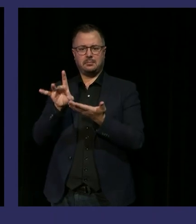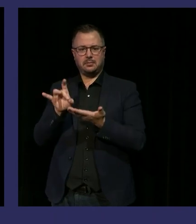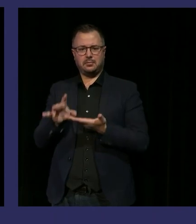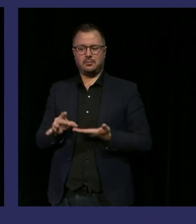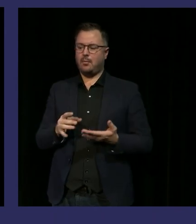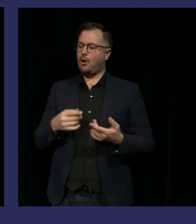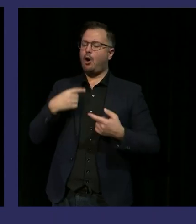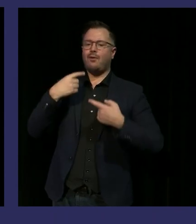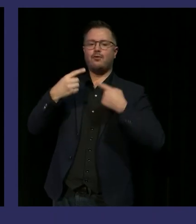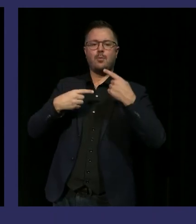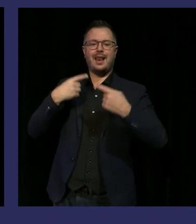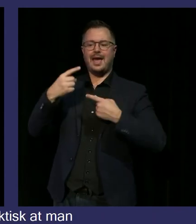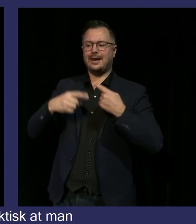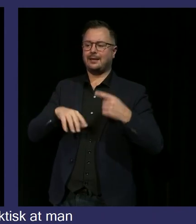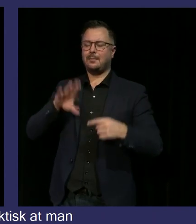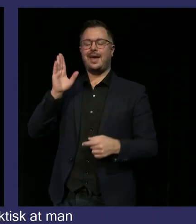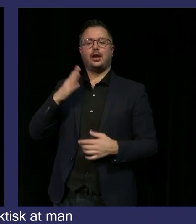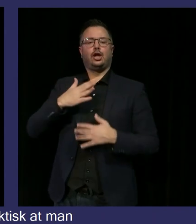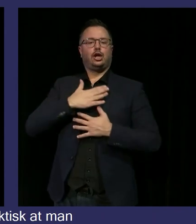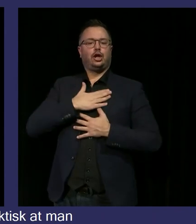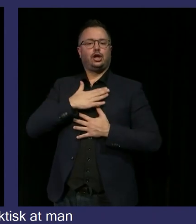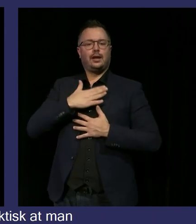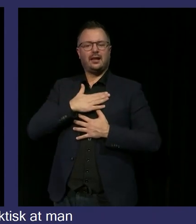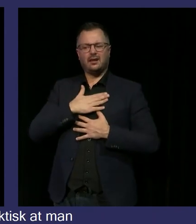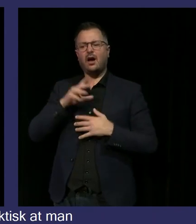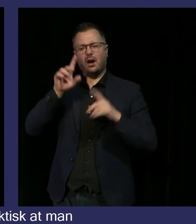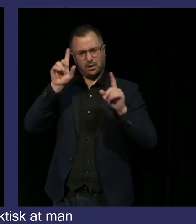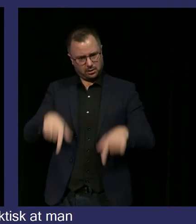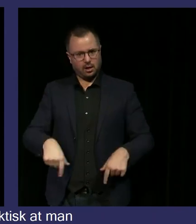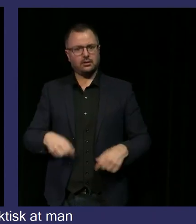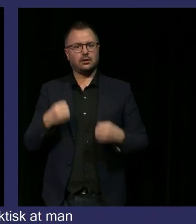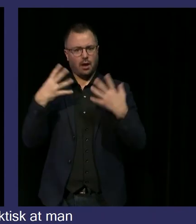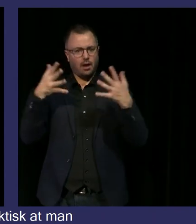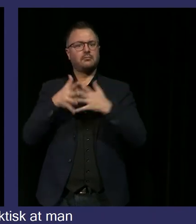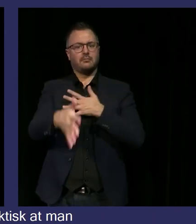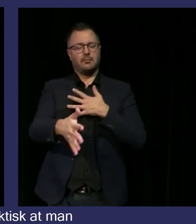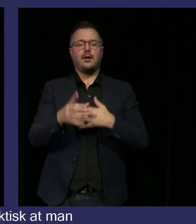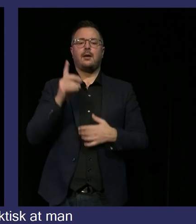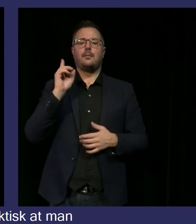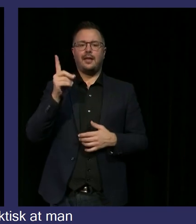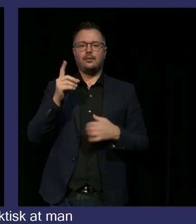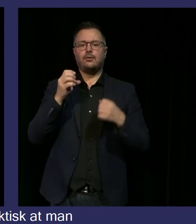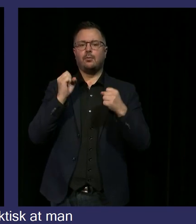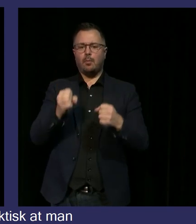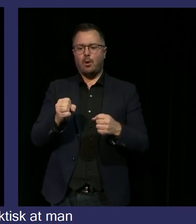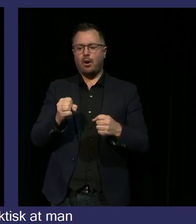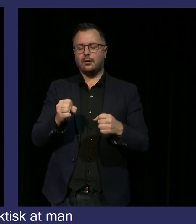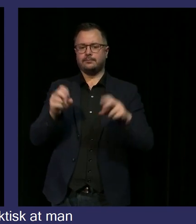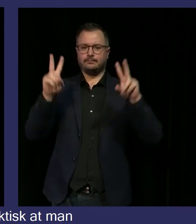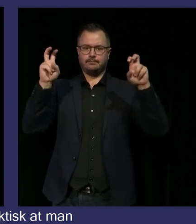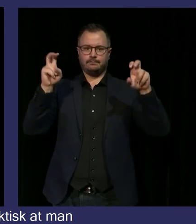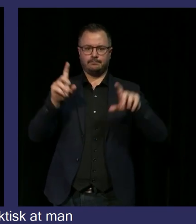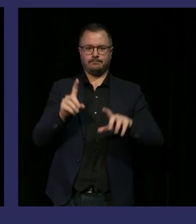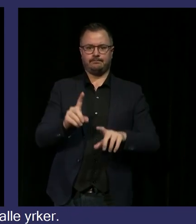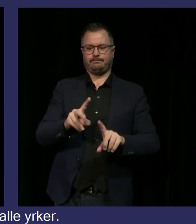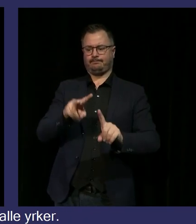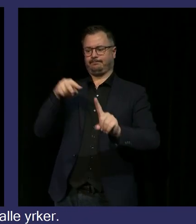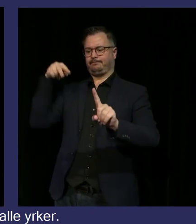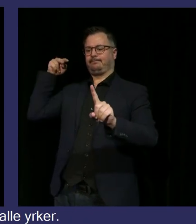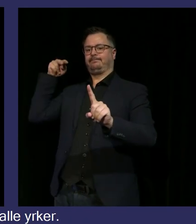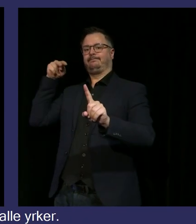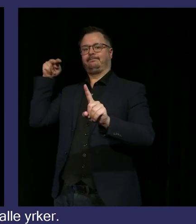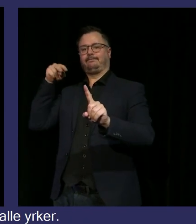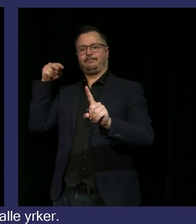måte. Det fullt mulig, men det krever faktisk at man stiller seg utenfor og ser seg selv litt utenifra. Og jeg